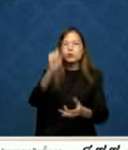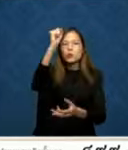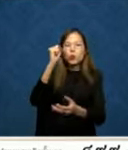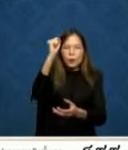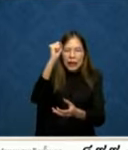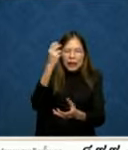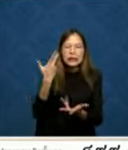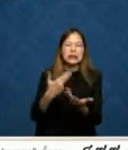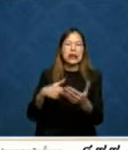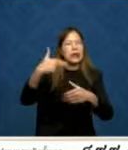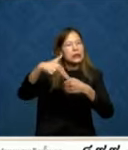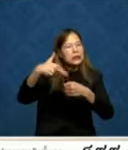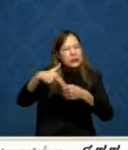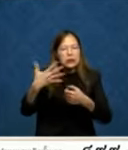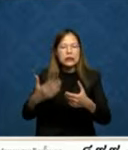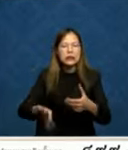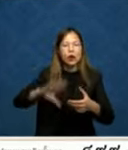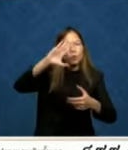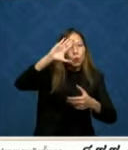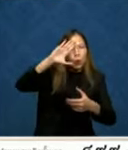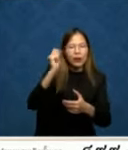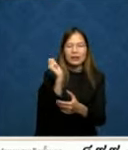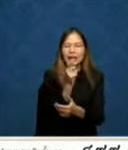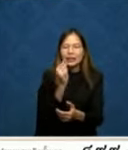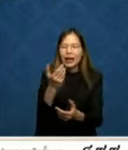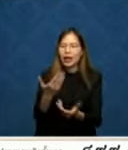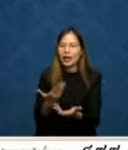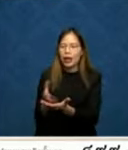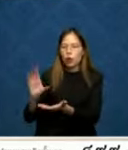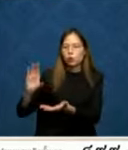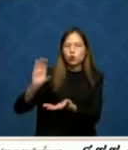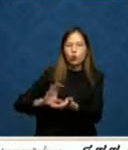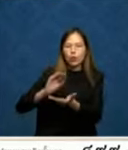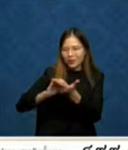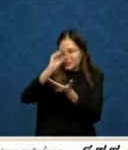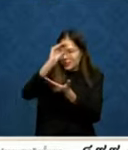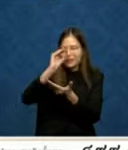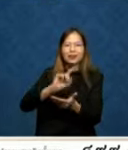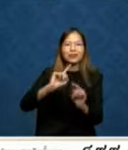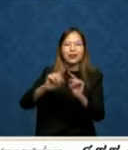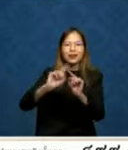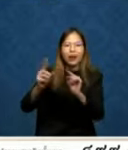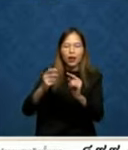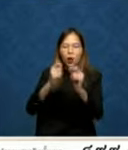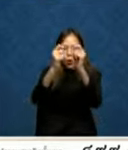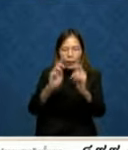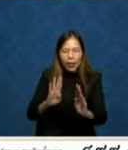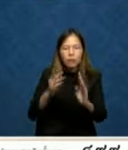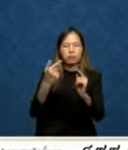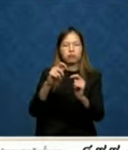ค่าพลังงานค่ารักษาพยาบาลทุนการศึกษาซึ่งเราจะสามารถกำหนดและออกแบบนโยบาย